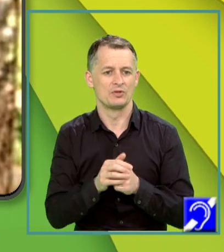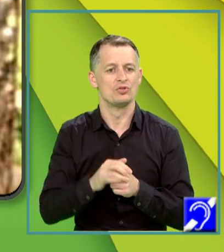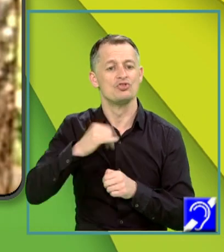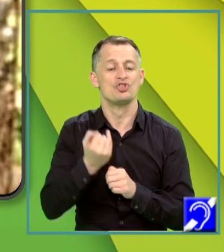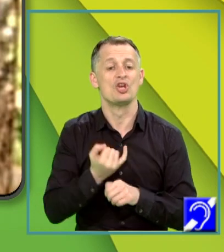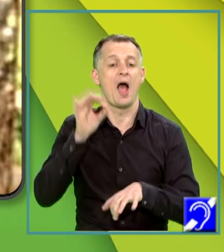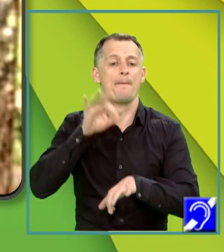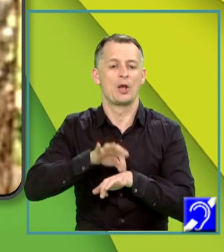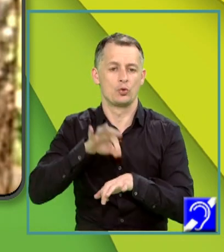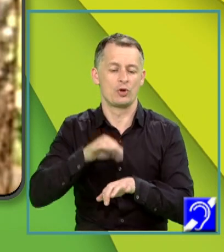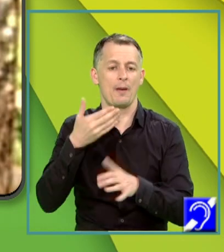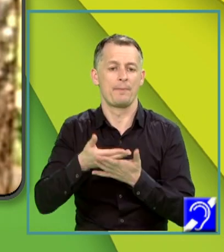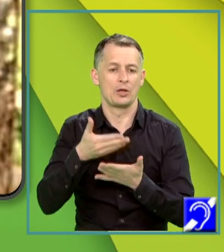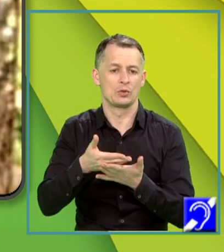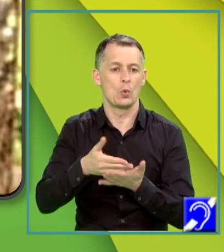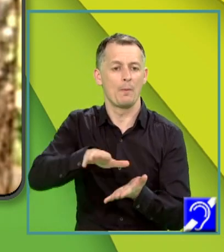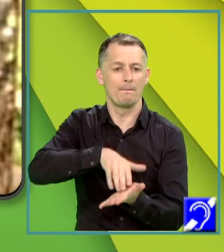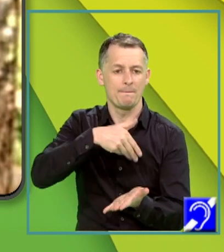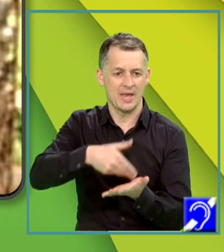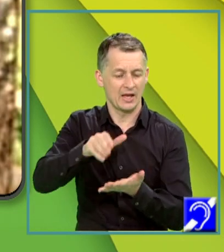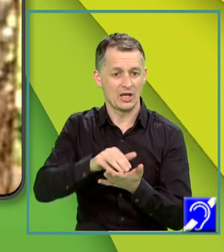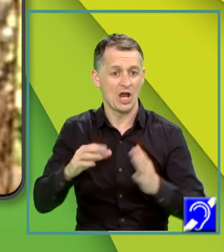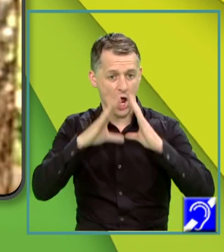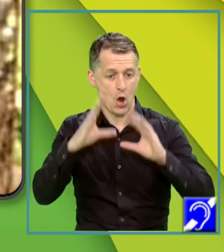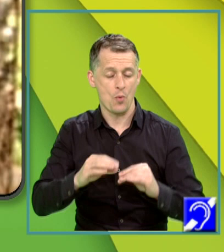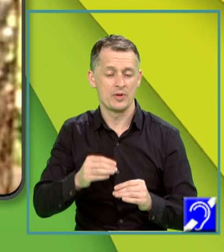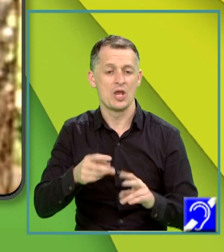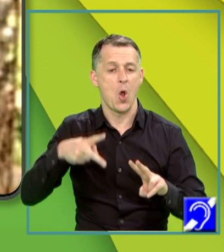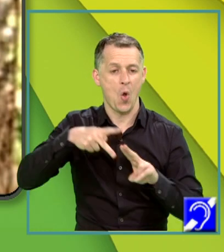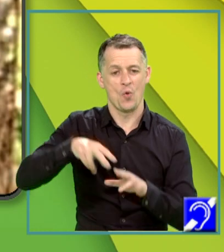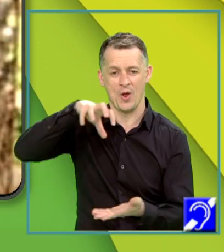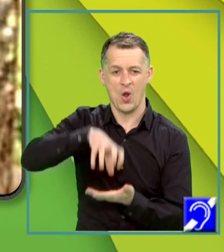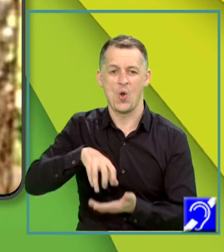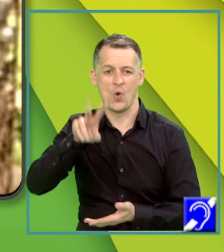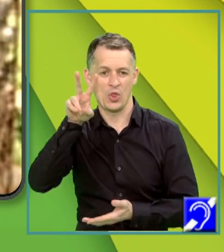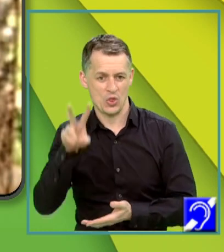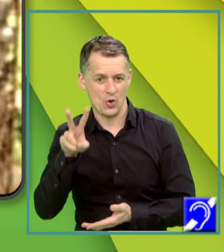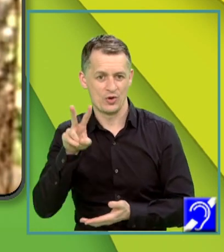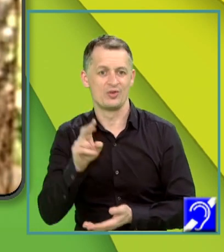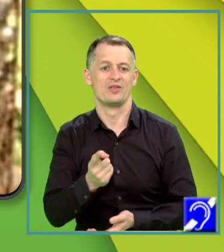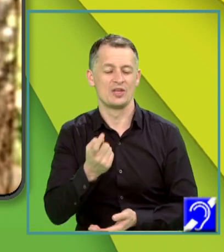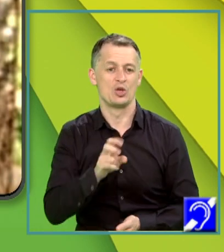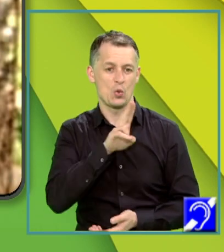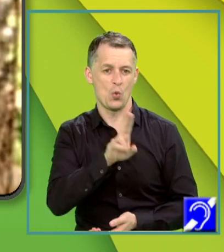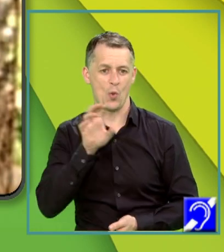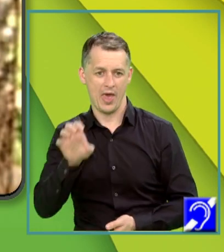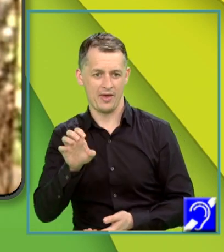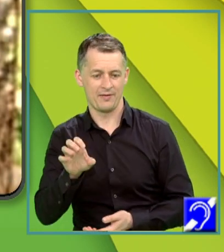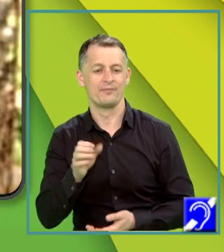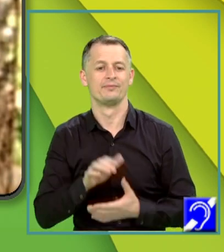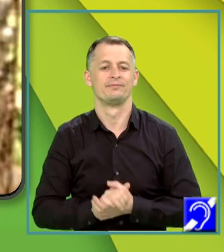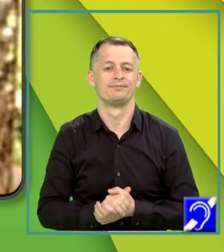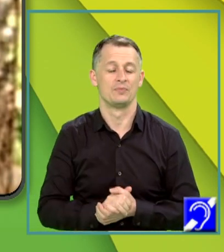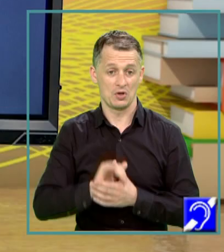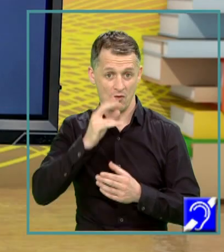albinele pentru miere țara noastră ocupând aici locul doi la nivelul Uniunii Europene și că tot vorbeam despre